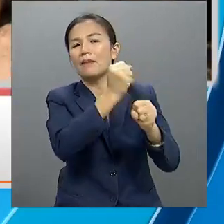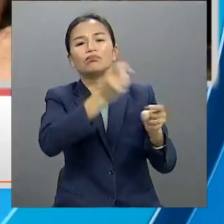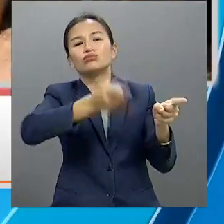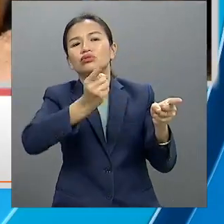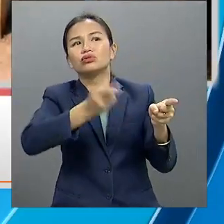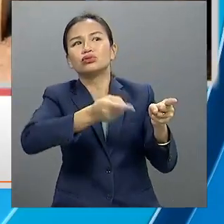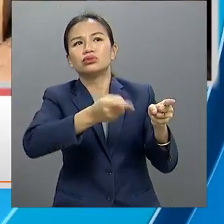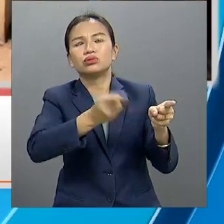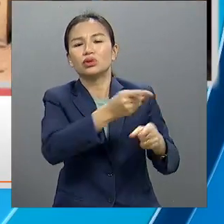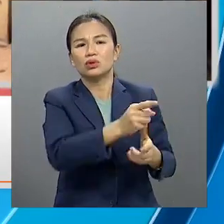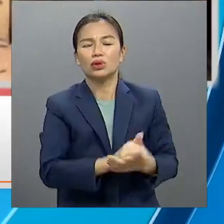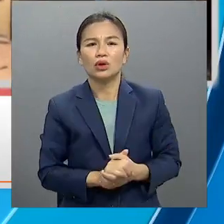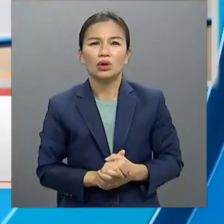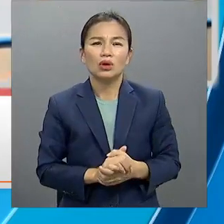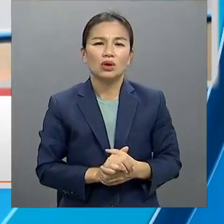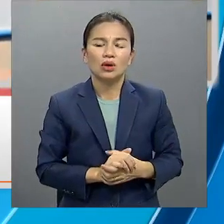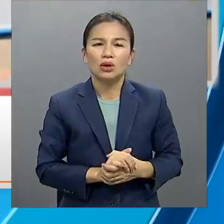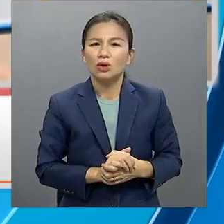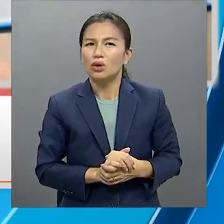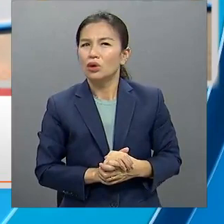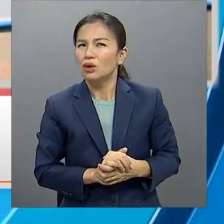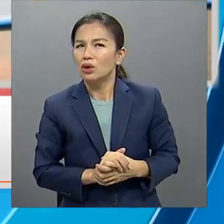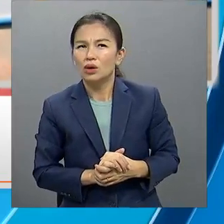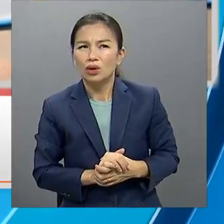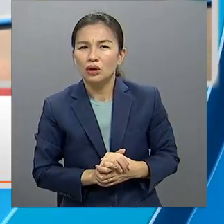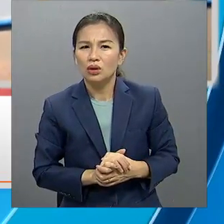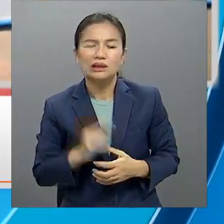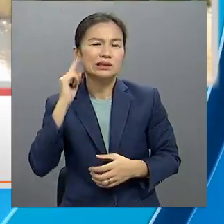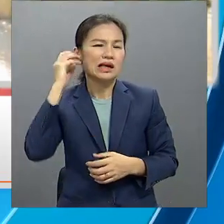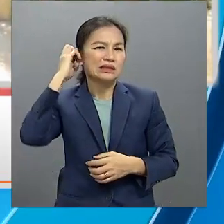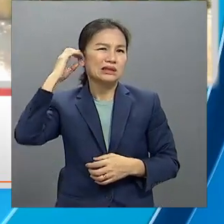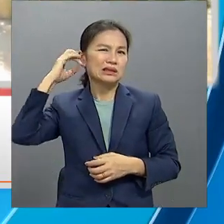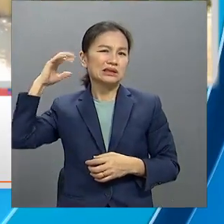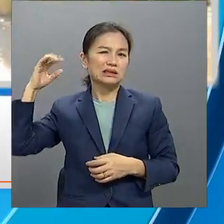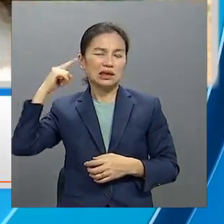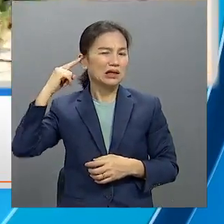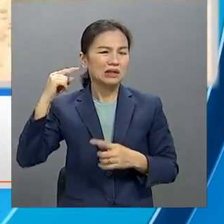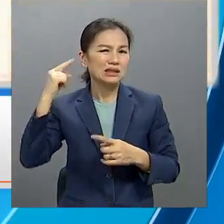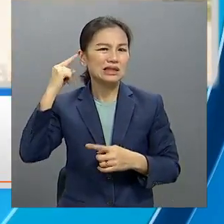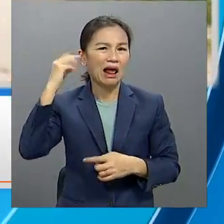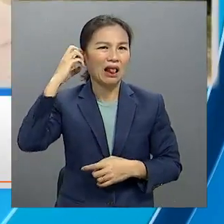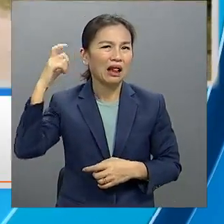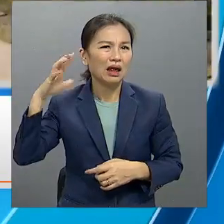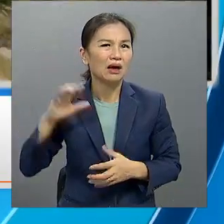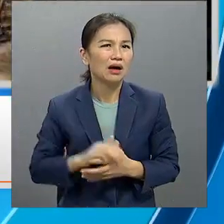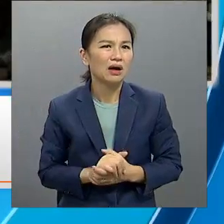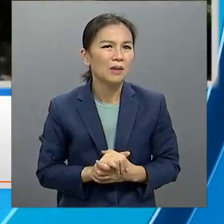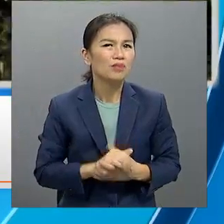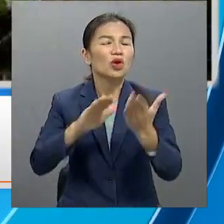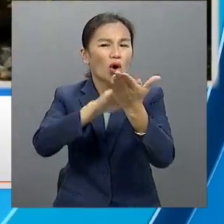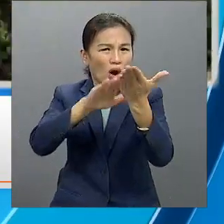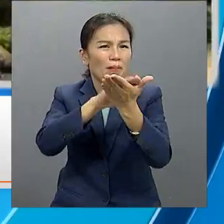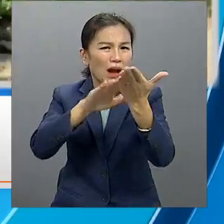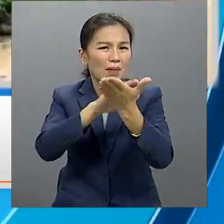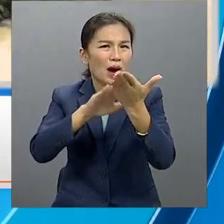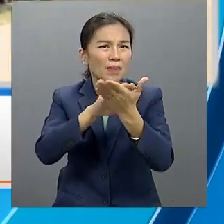คณะผมเข้ามาใหม่ประมาณ โอ้ยโอ้ยโอ้ยโอ้ยโอ้ยน ายกขาขออภัยนะคะนายกอยู่หน้าพัดล